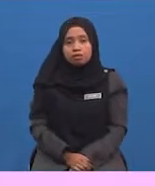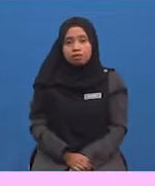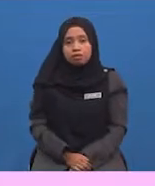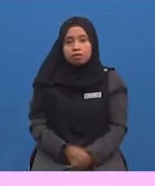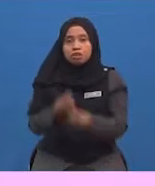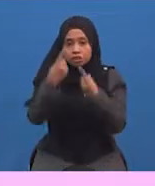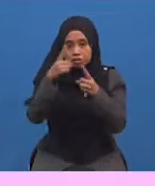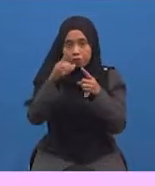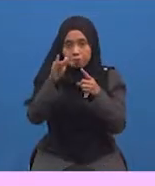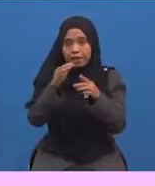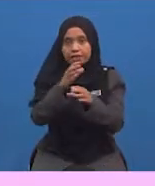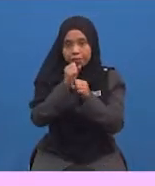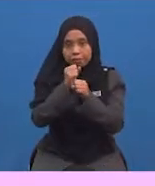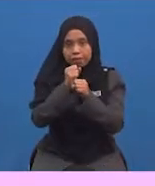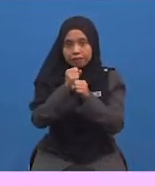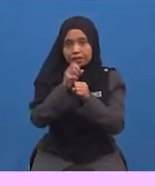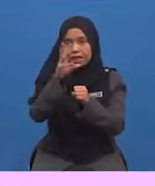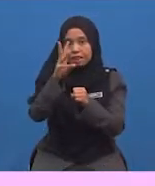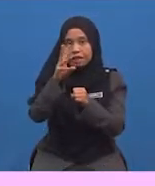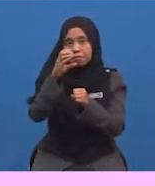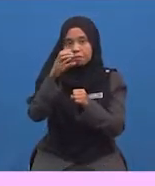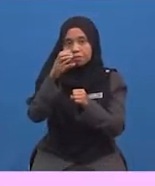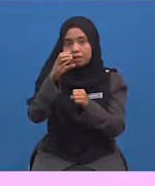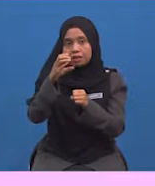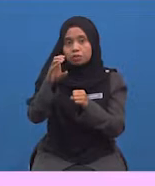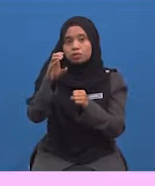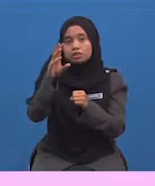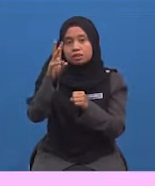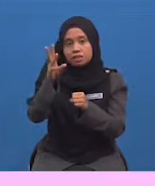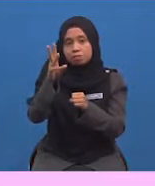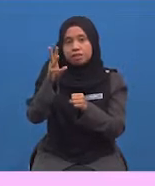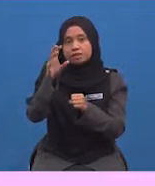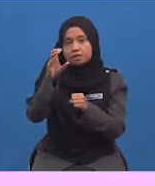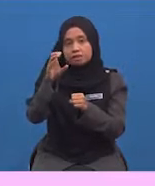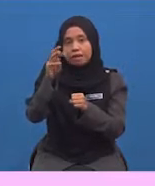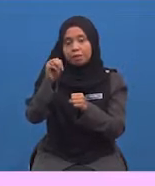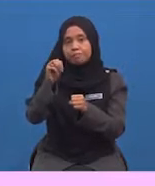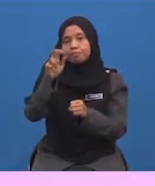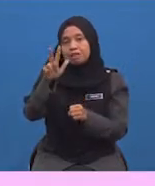Dan jawapan yang diperolehi ialah 616 cm padu.